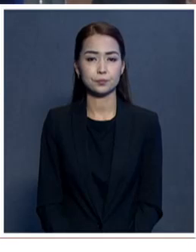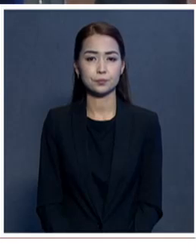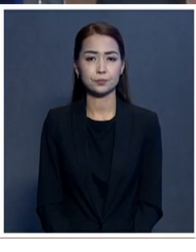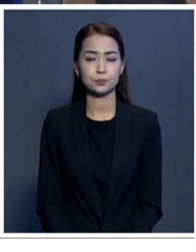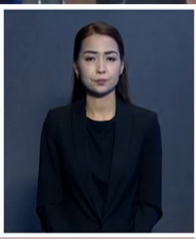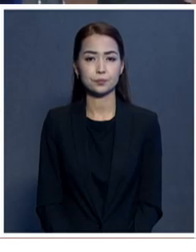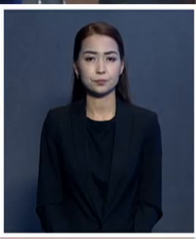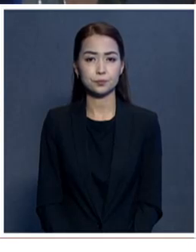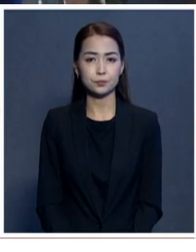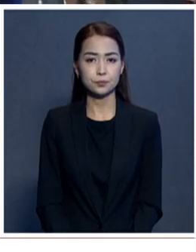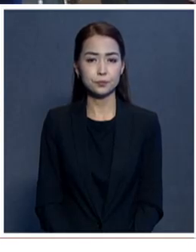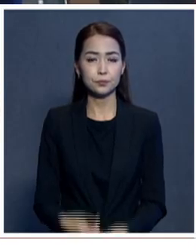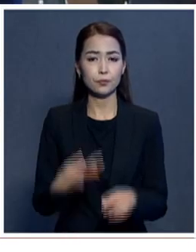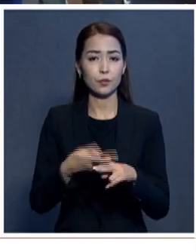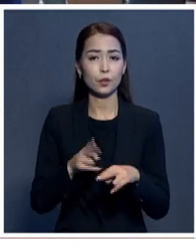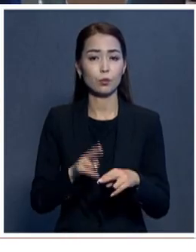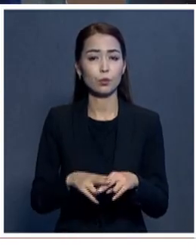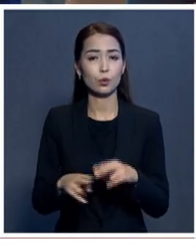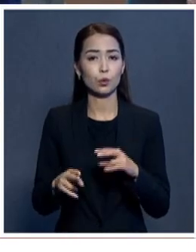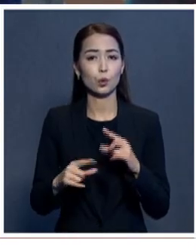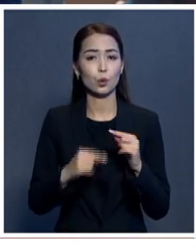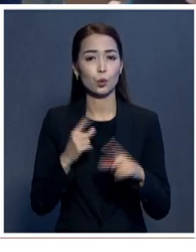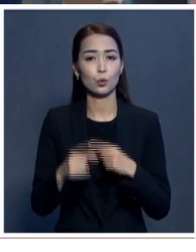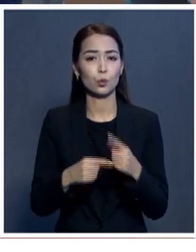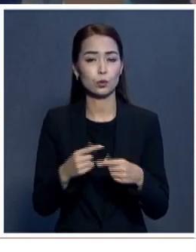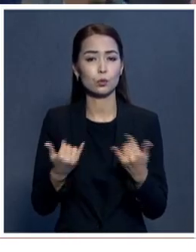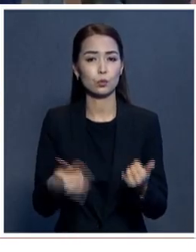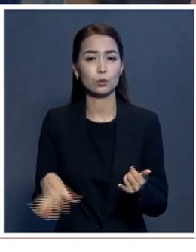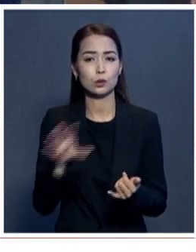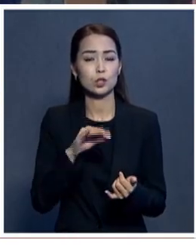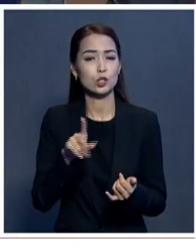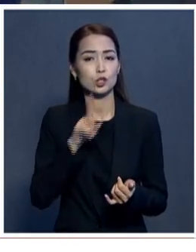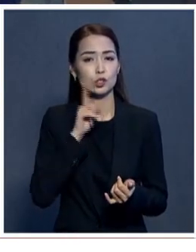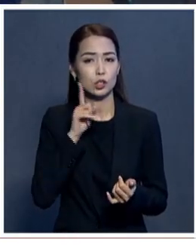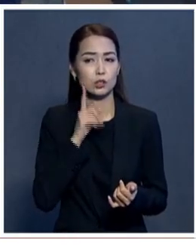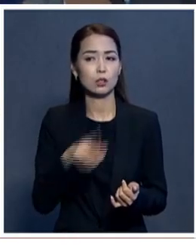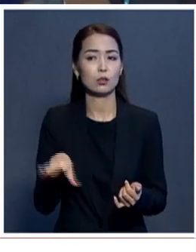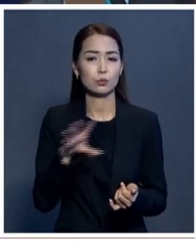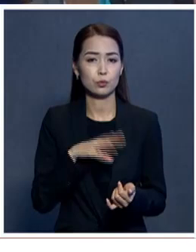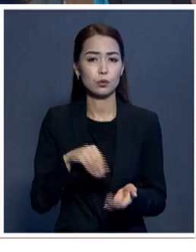халықтар достығына, нығаюына, жастар жылының биылғы